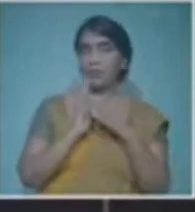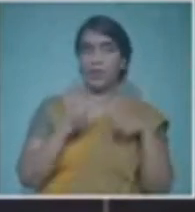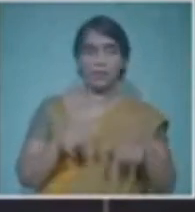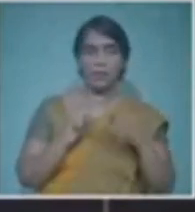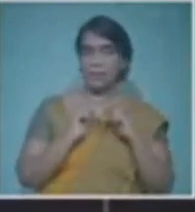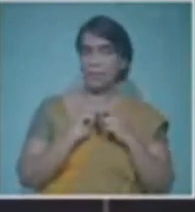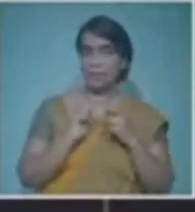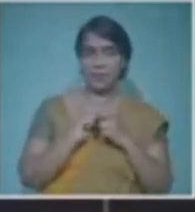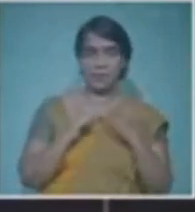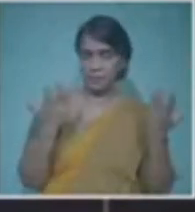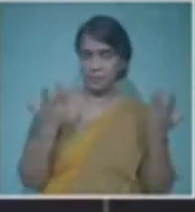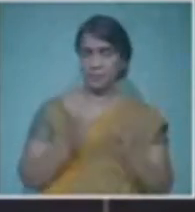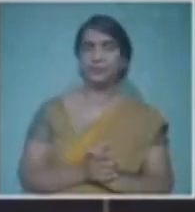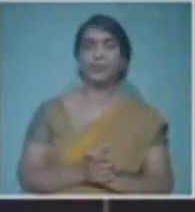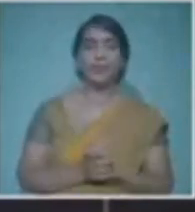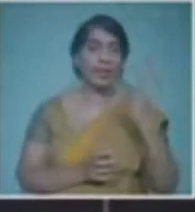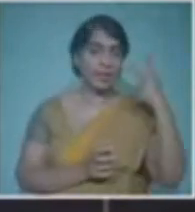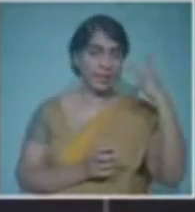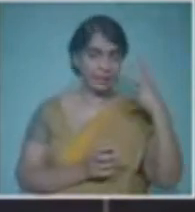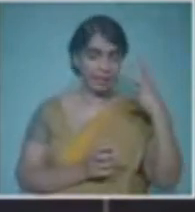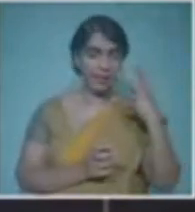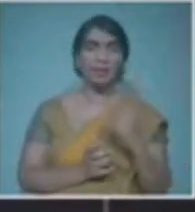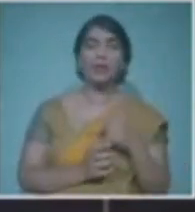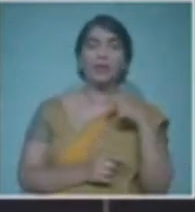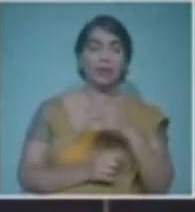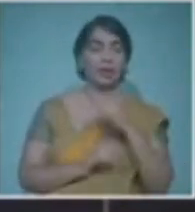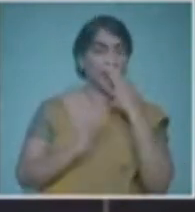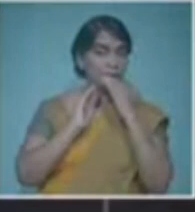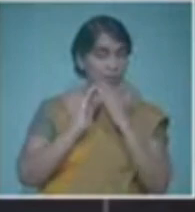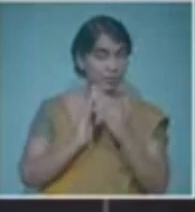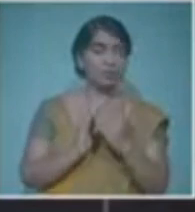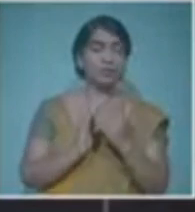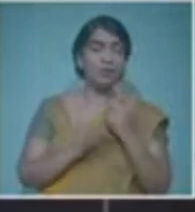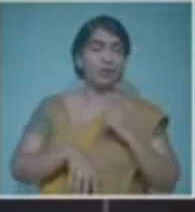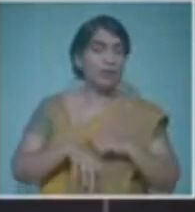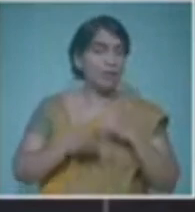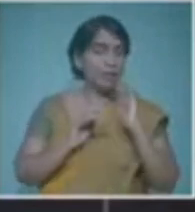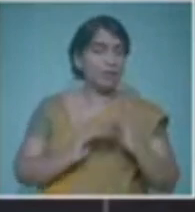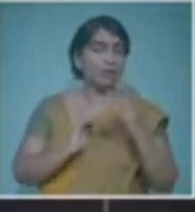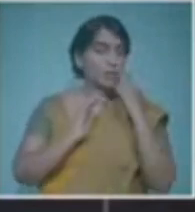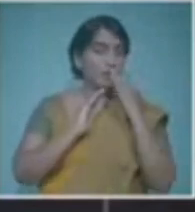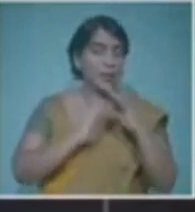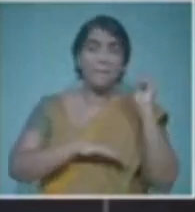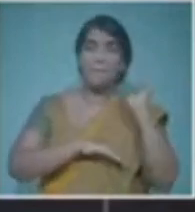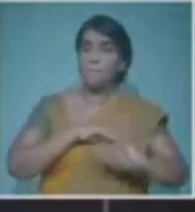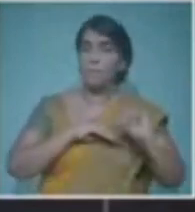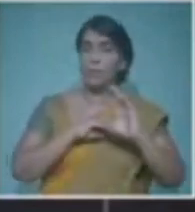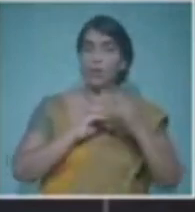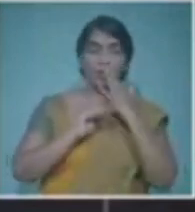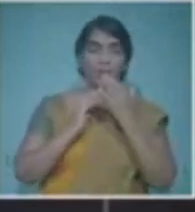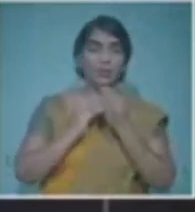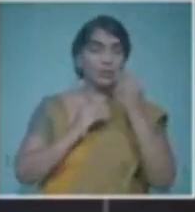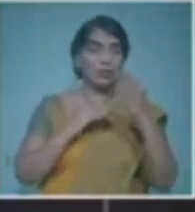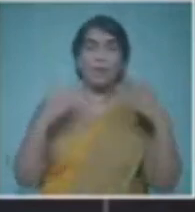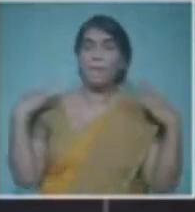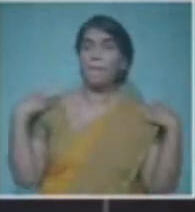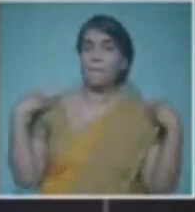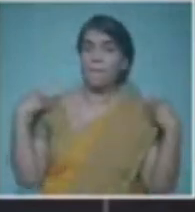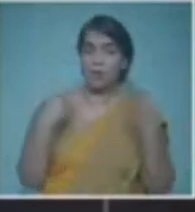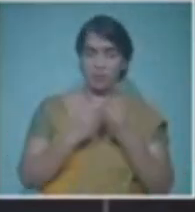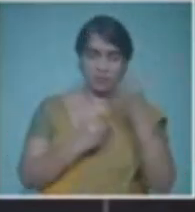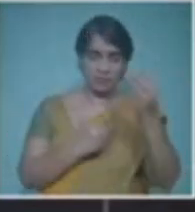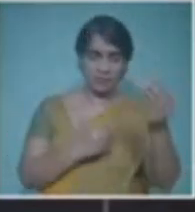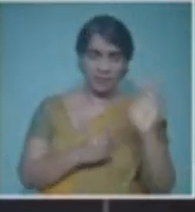මතුවන්නේ නැහැ ඒ නිසා දෙක මෙම පාසල් අවස්ථා පදනම් කරගත් පාසල් පාදක සැලසුම් මත පාසල් ලබා දෙනු පහසුකම් තීරණය කරනු